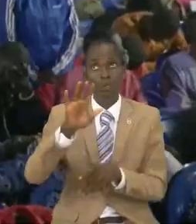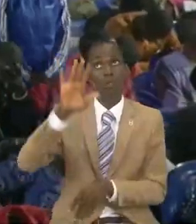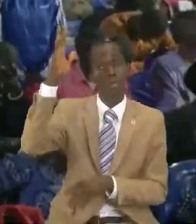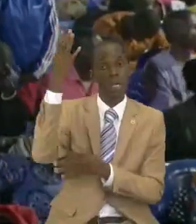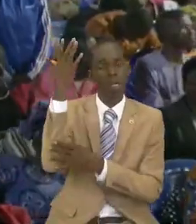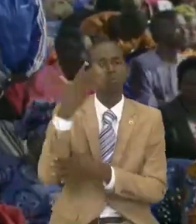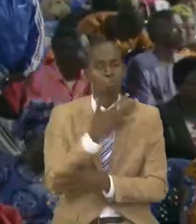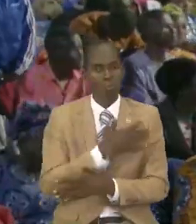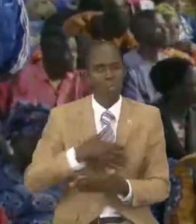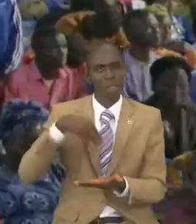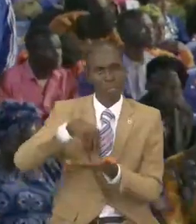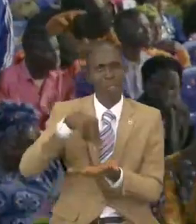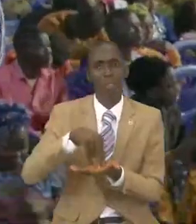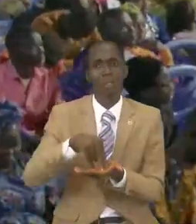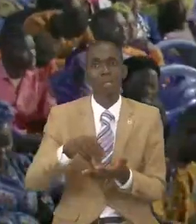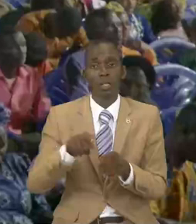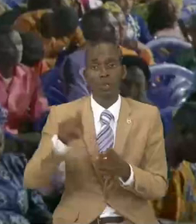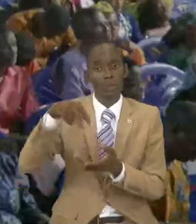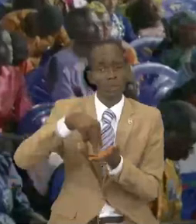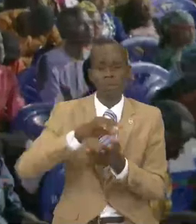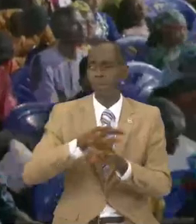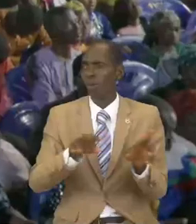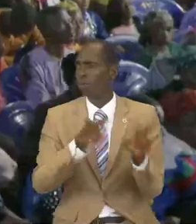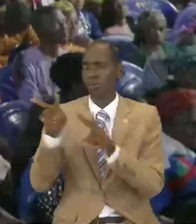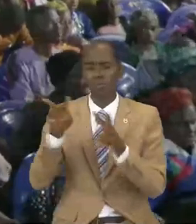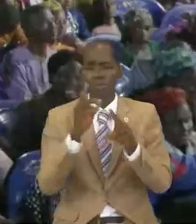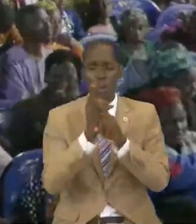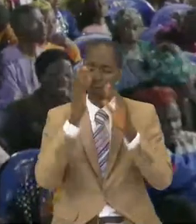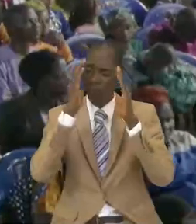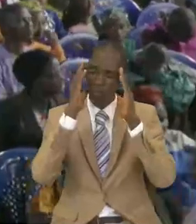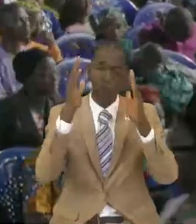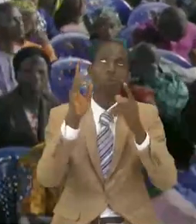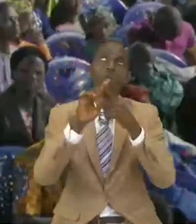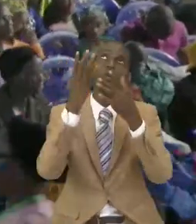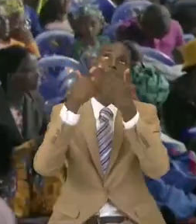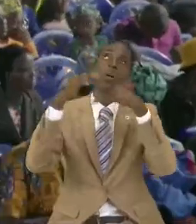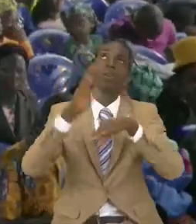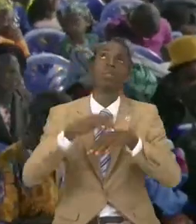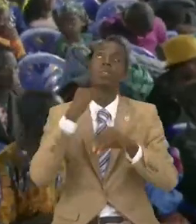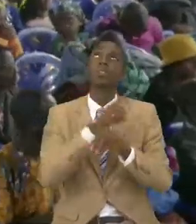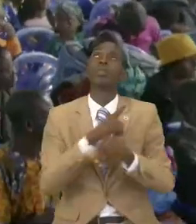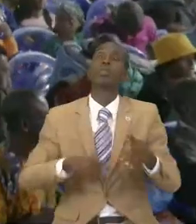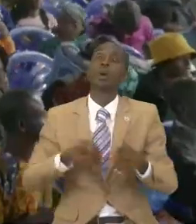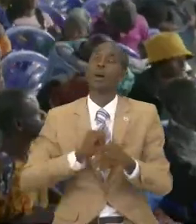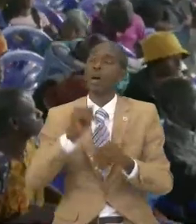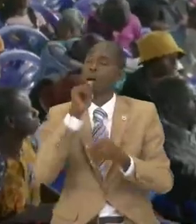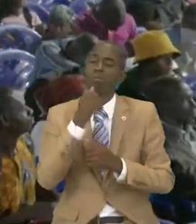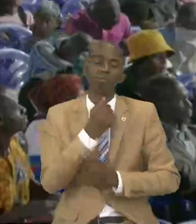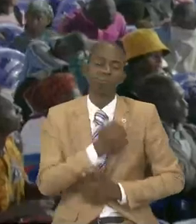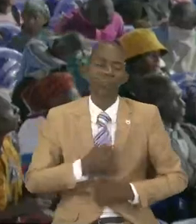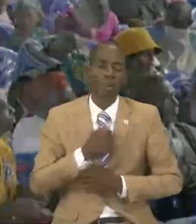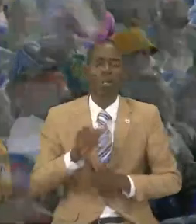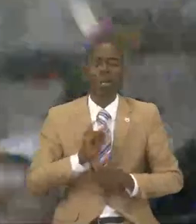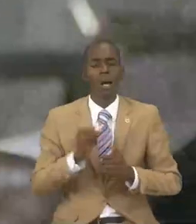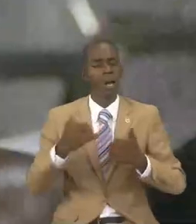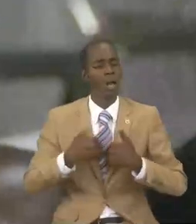Comme tu te lèves dans ton cœur, confesse tes péchés et abandonne. Dis Seigneur, je suis désolé, j'ai péché, je